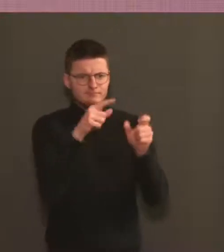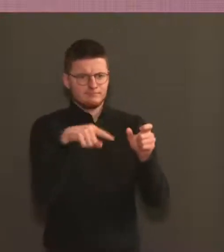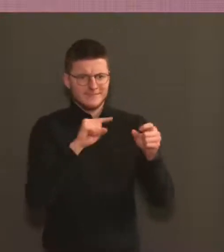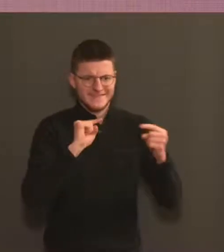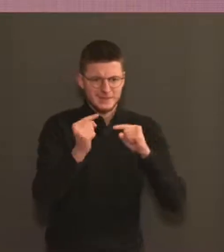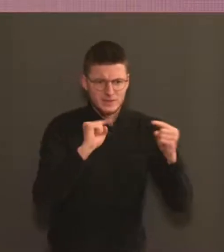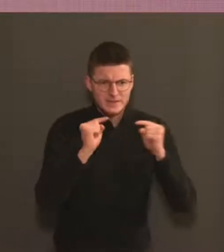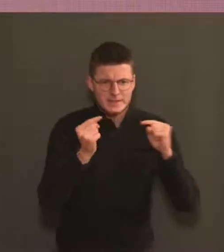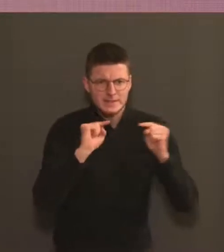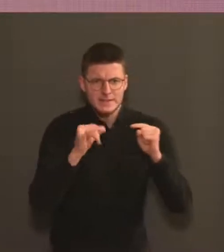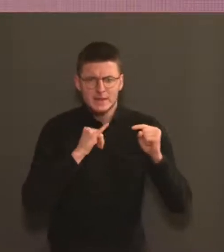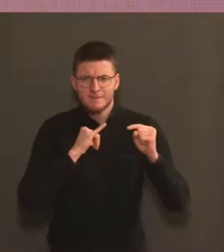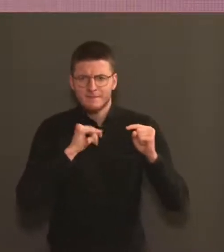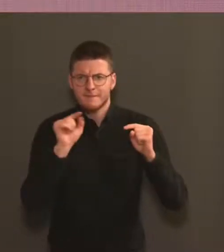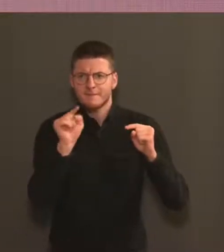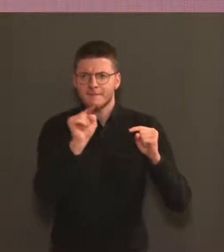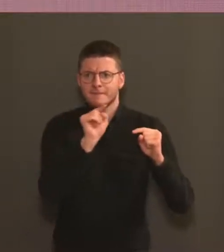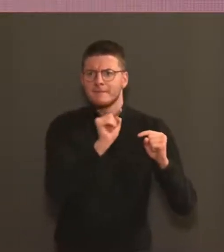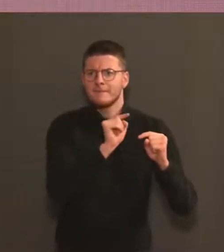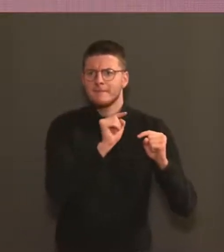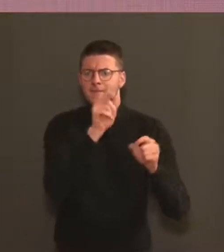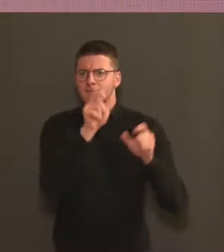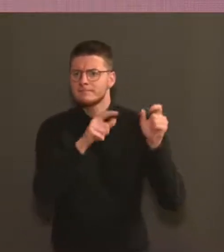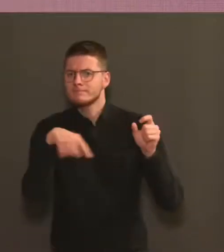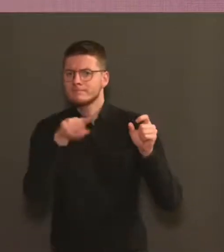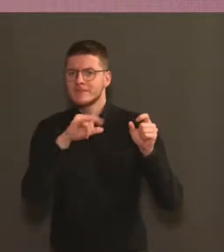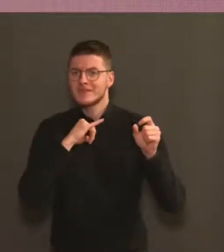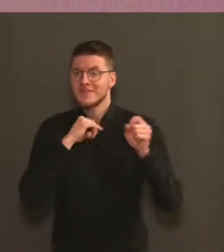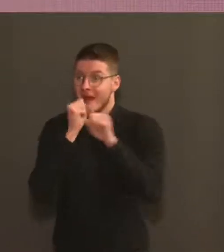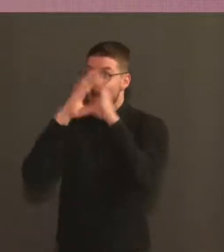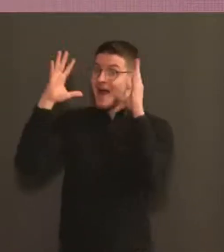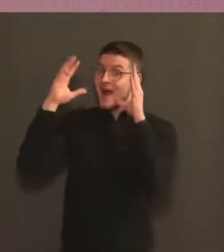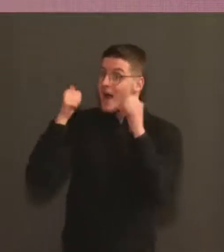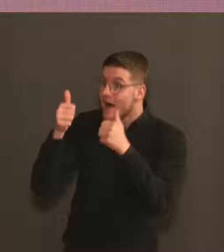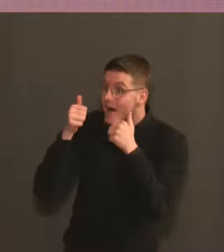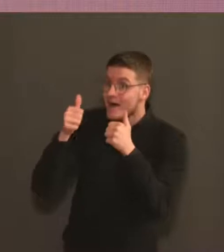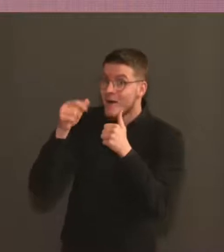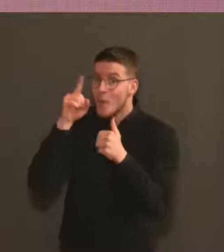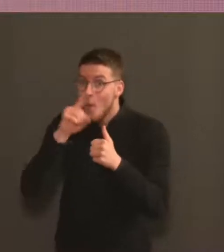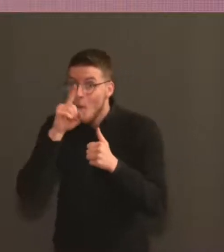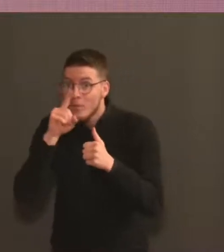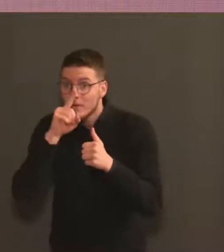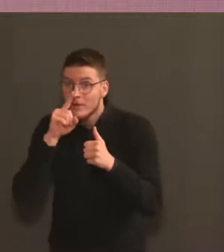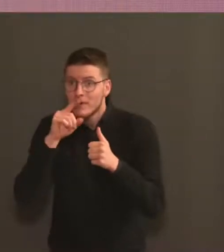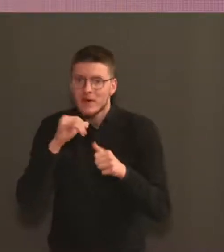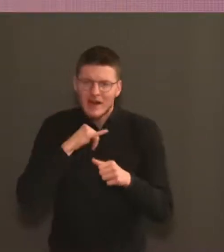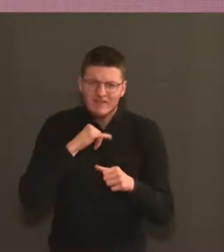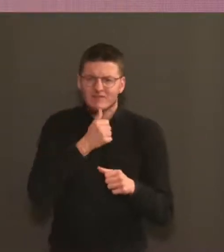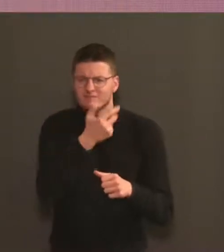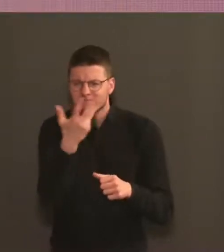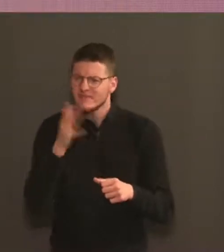Ze creëerde hoop, waardoor men vond dat alles veel sneller moest gaan.